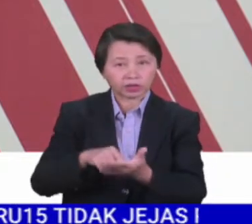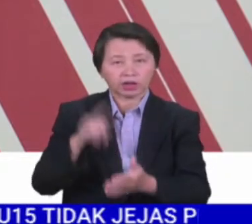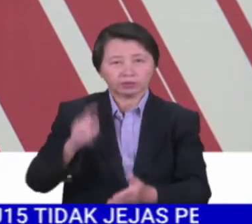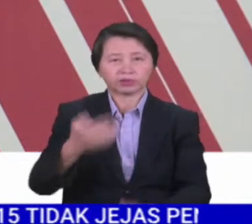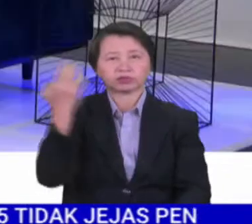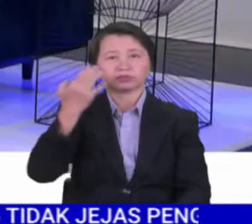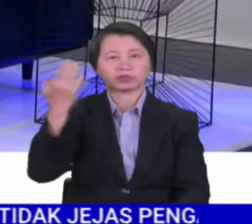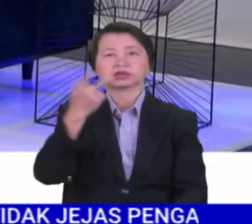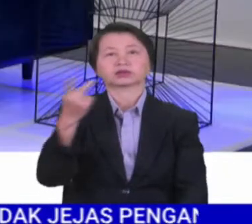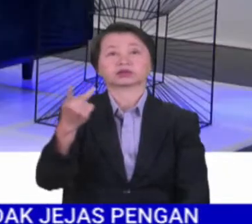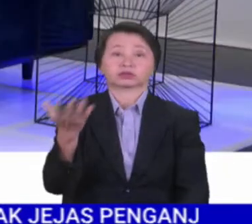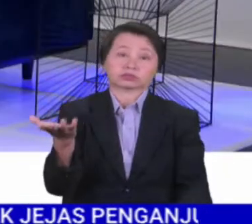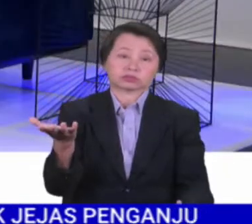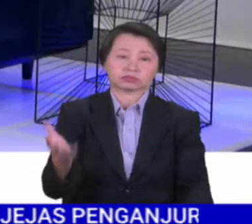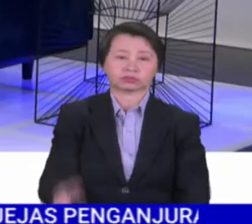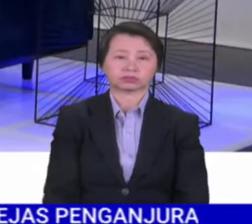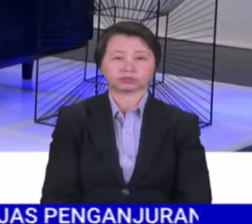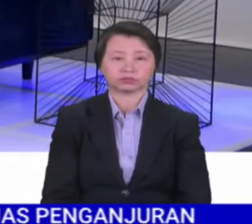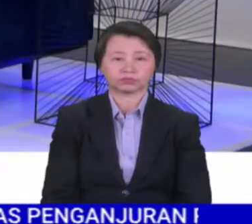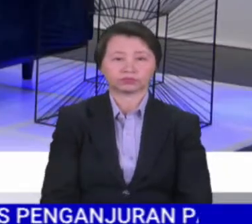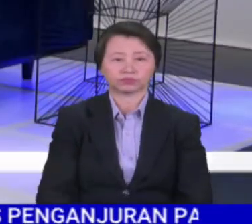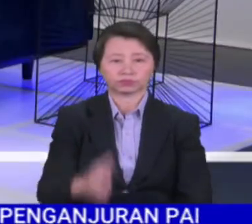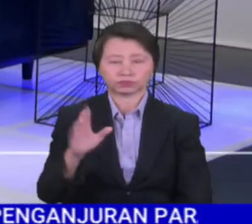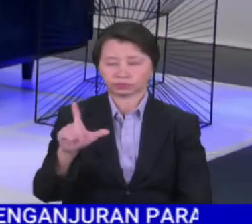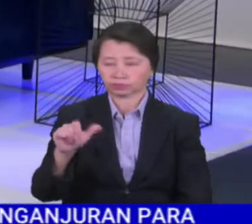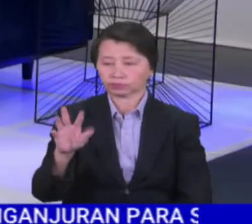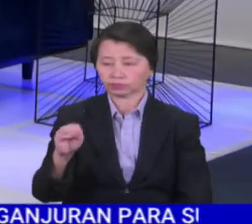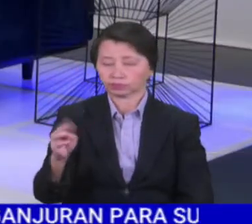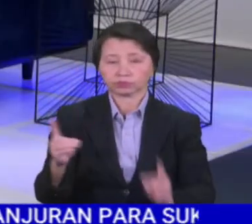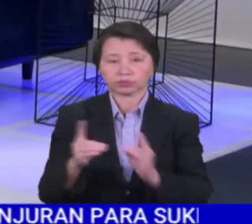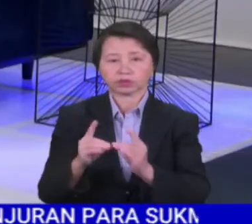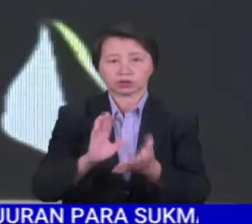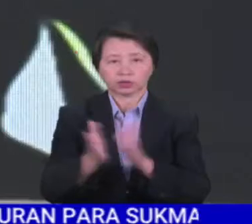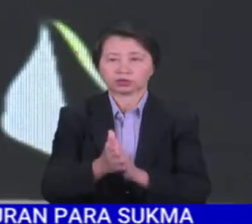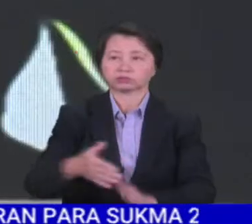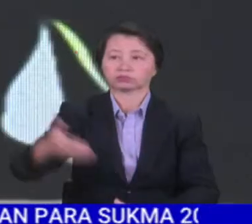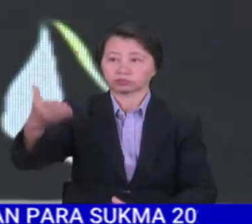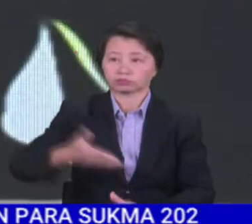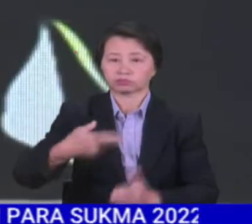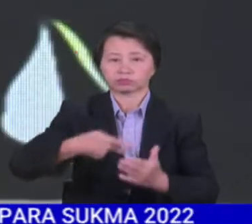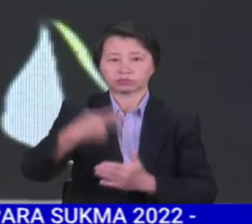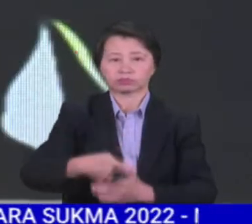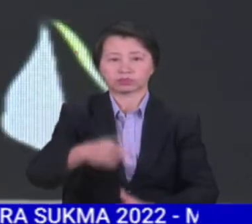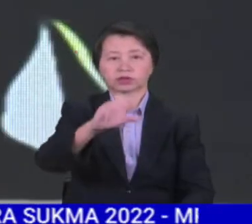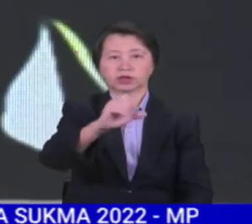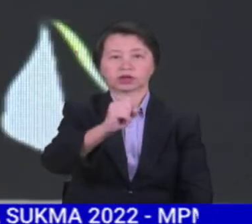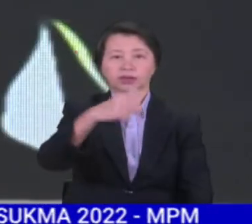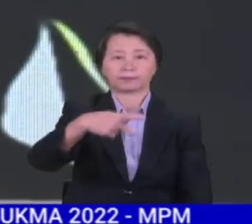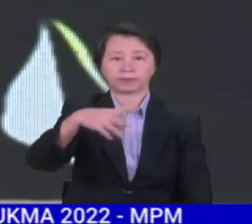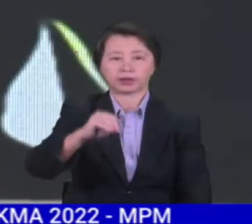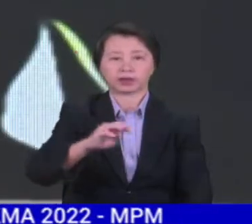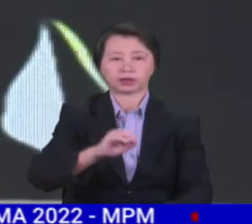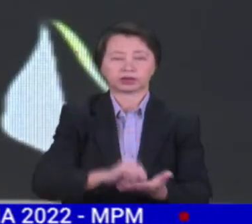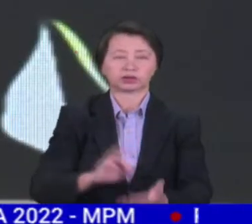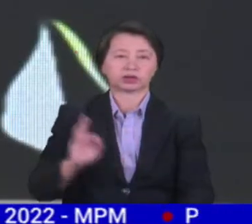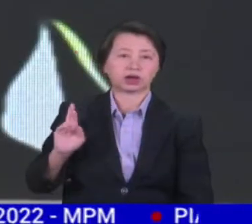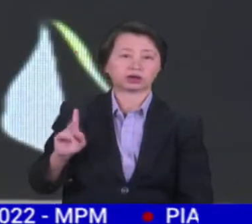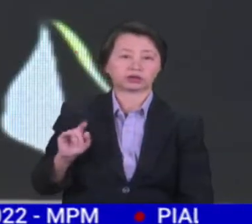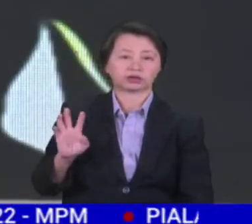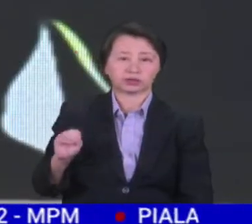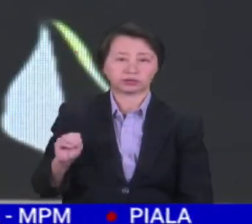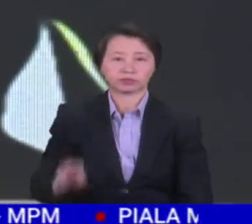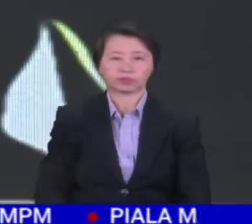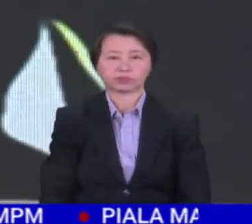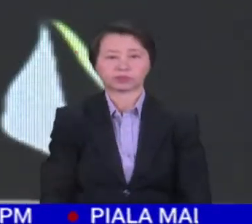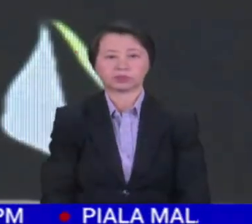kena biasakan diri. Lim San Shen ditemui selepas menjadi tetamu program Selamat Pagi Malaysia di Angkasa Puri.